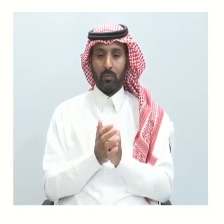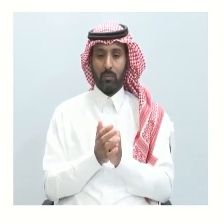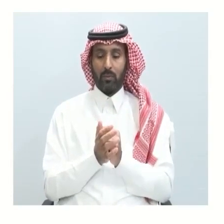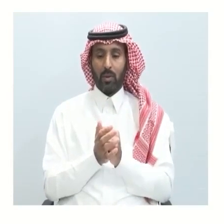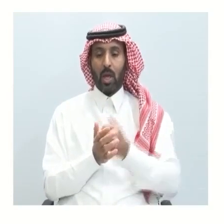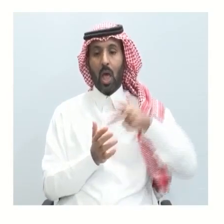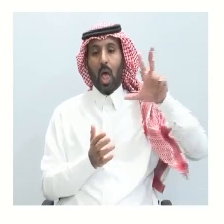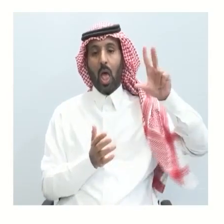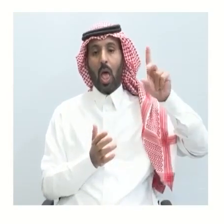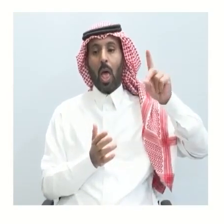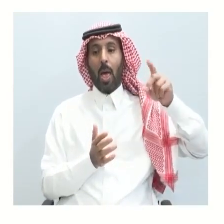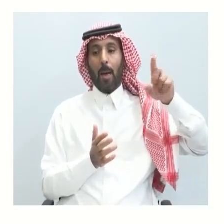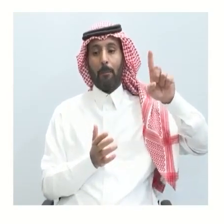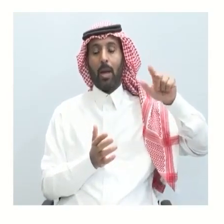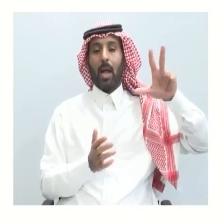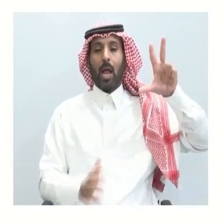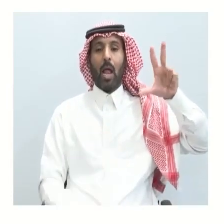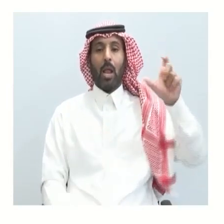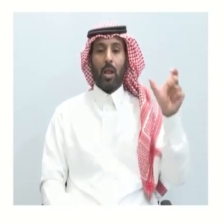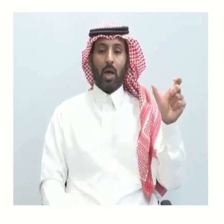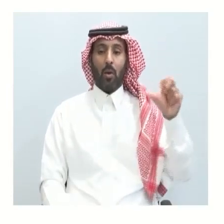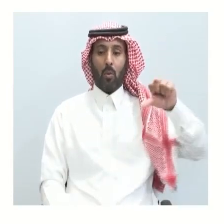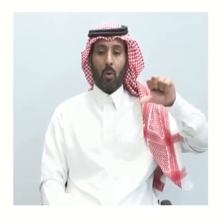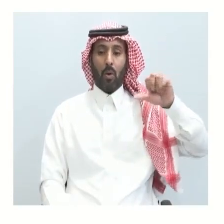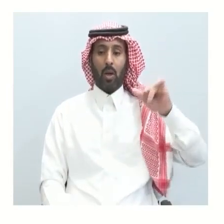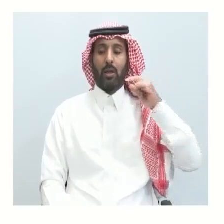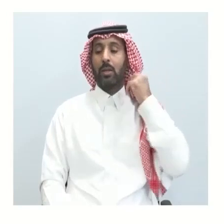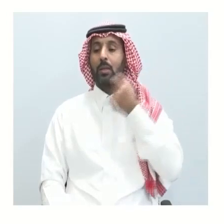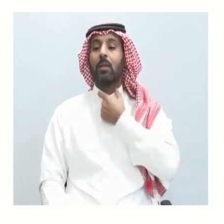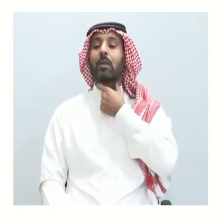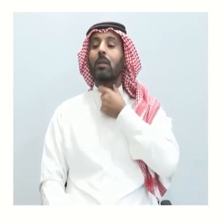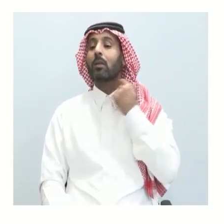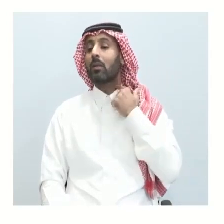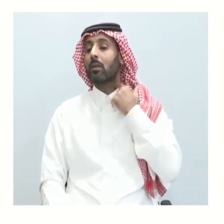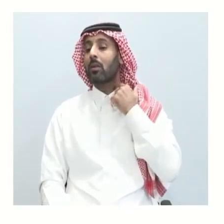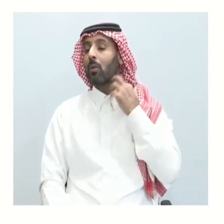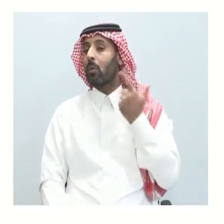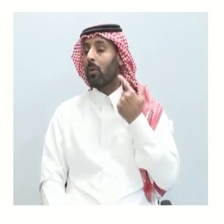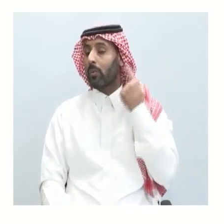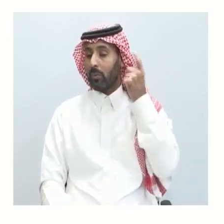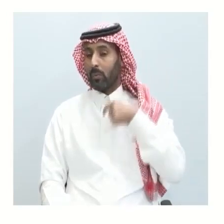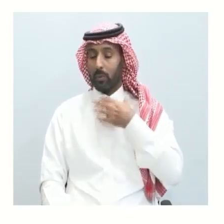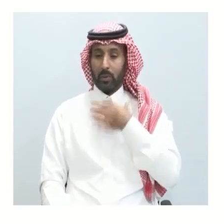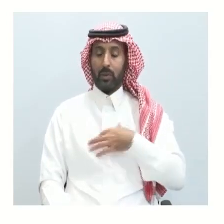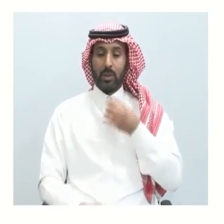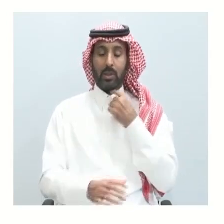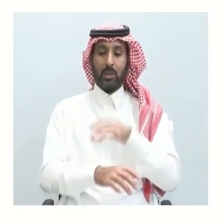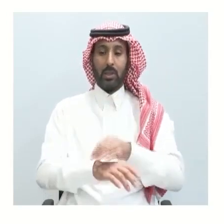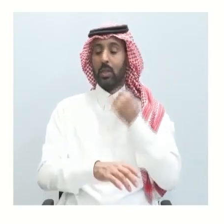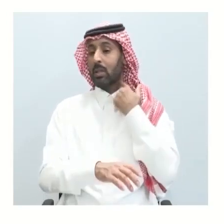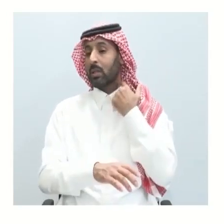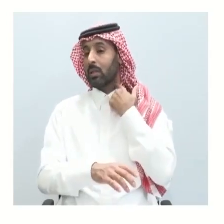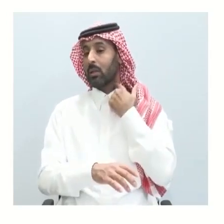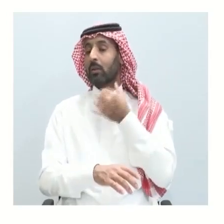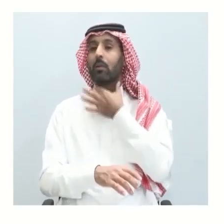النووي. ماذا تعرف عن الغدة الدرقية؟ وأين توجد في جسم الإنسان؟ توجد في الجهة الأمامية أحسنتم